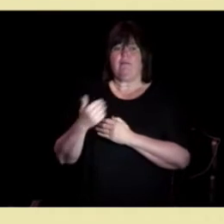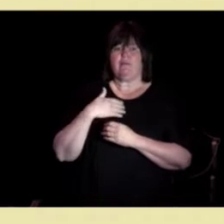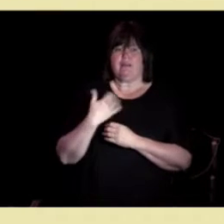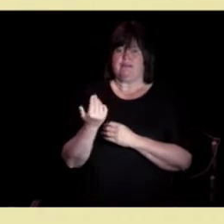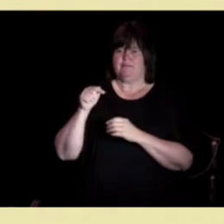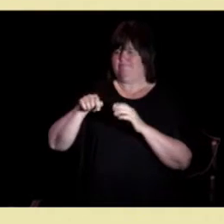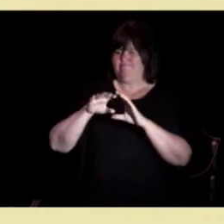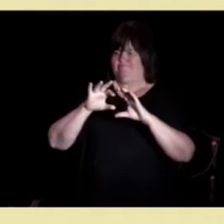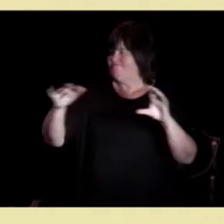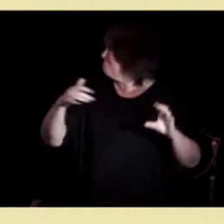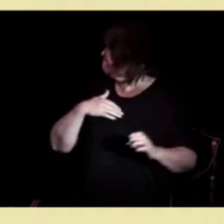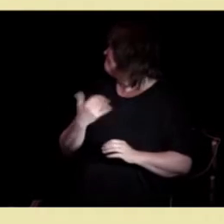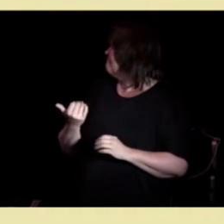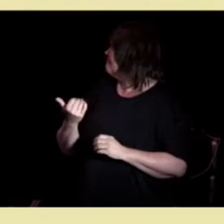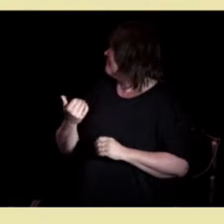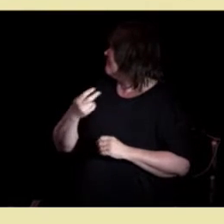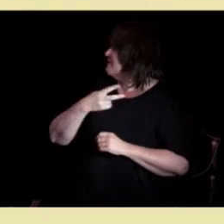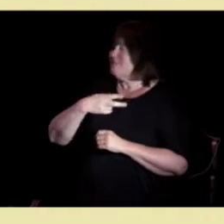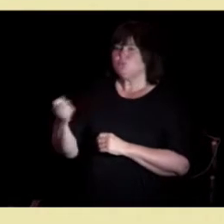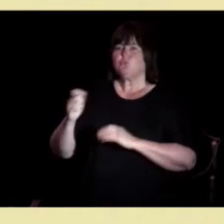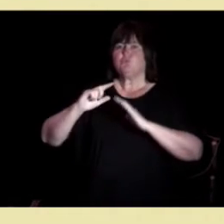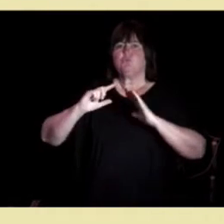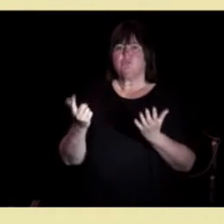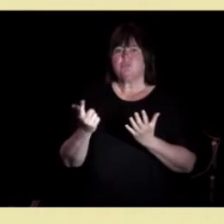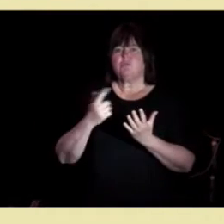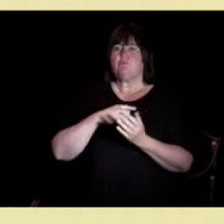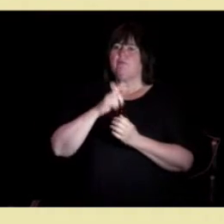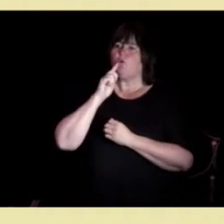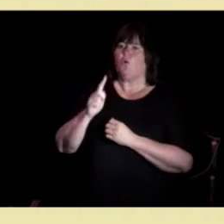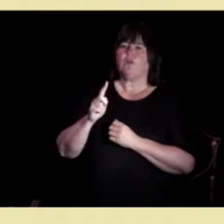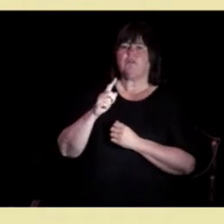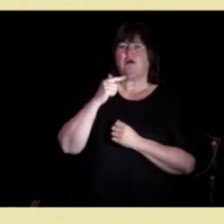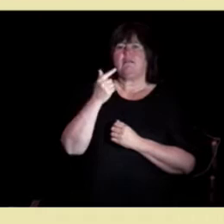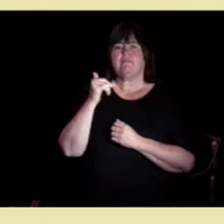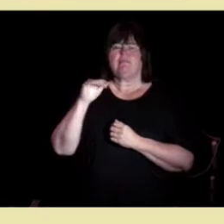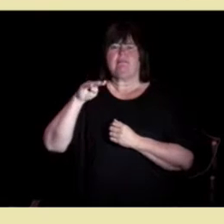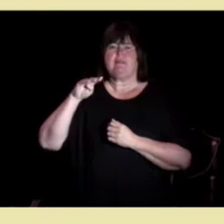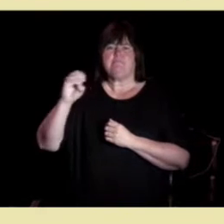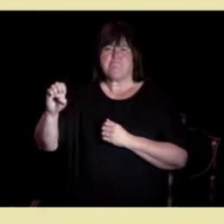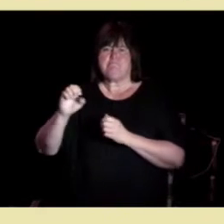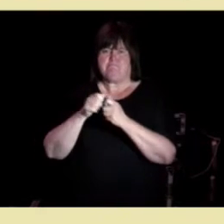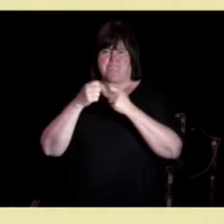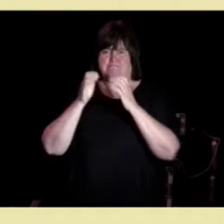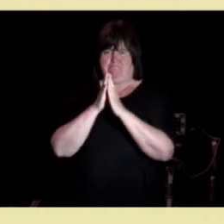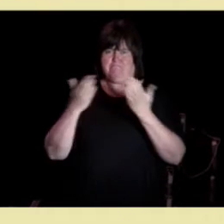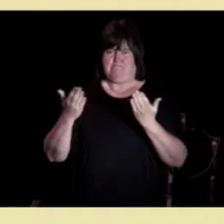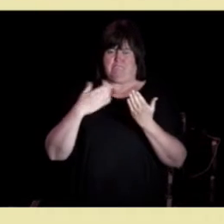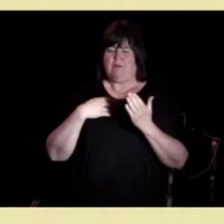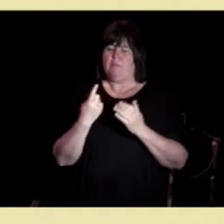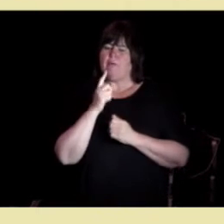ble i 2007 kåret av Time til den beste økonomiske boka det året.